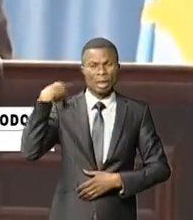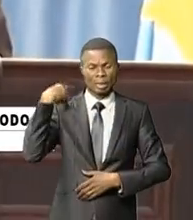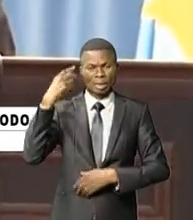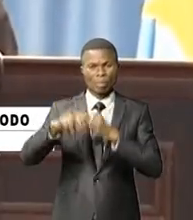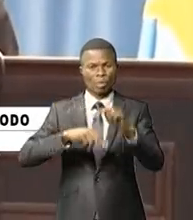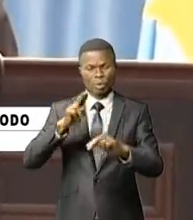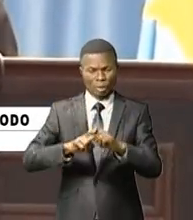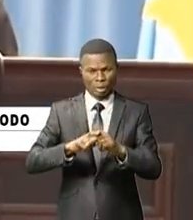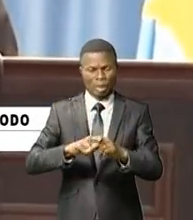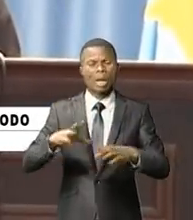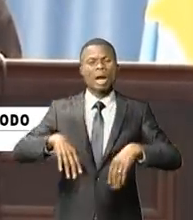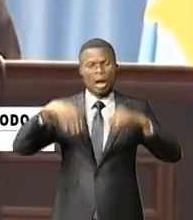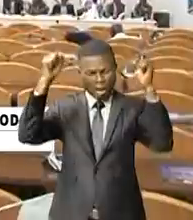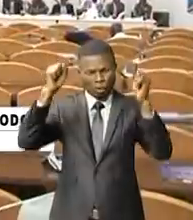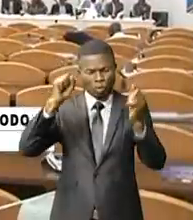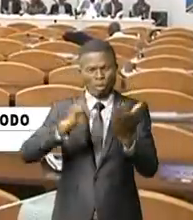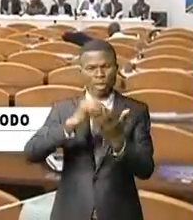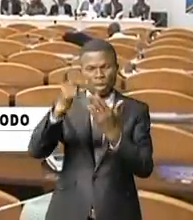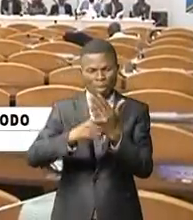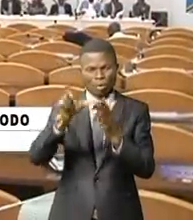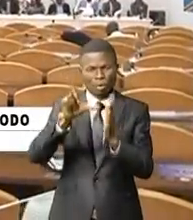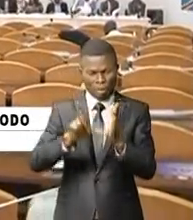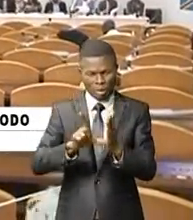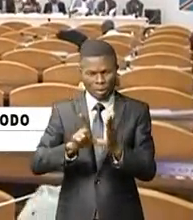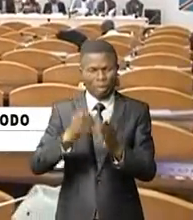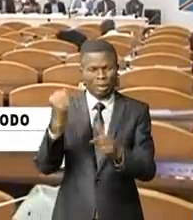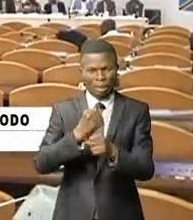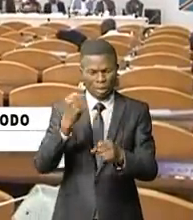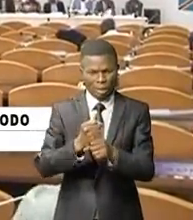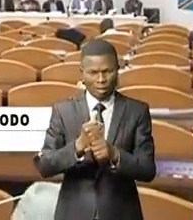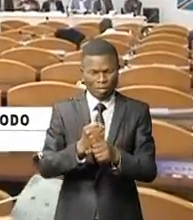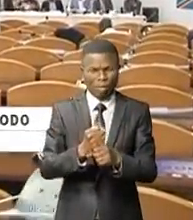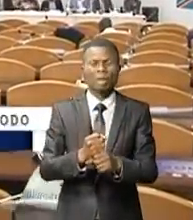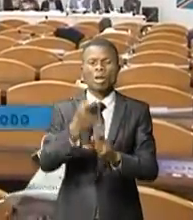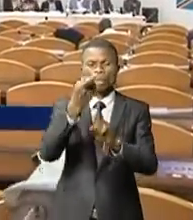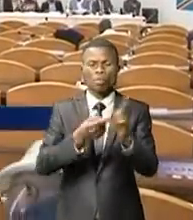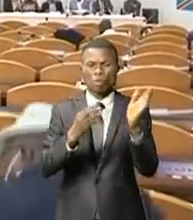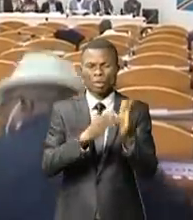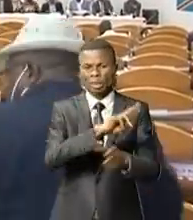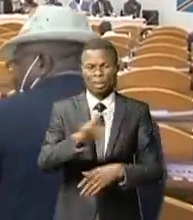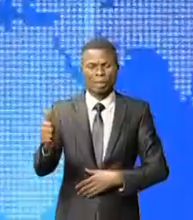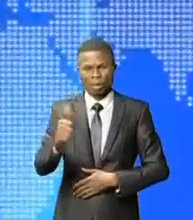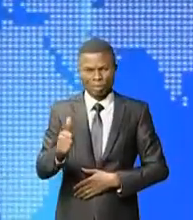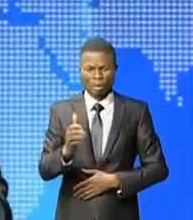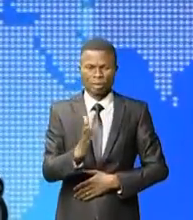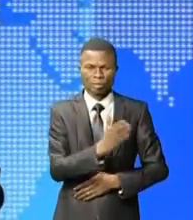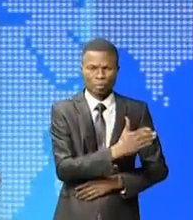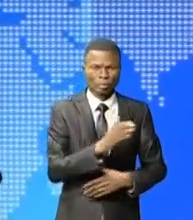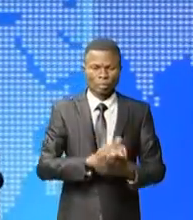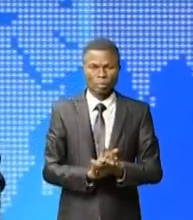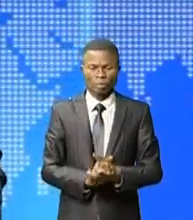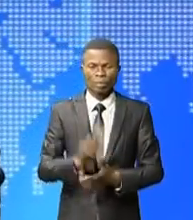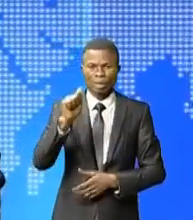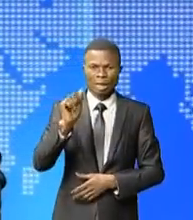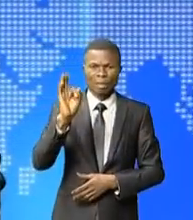ont déclaré recevable le projet de calendrier des travaux de la session ordinaire de septembre 2021.